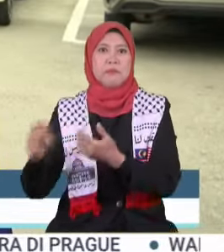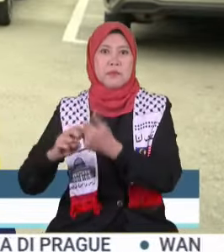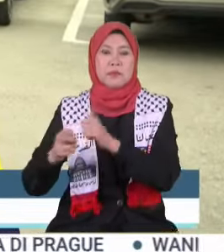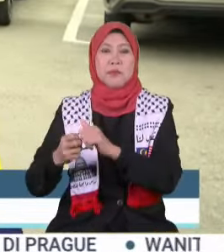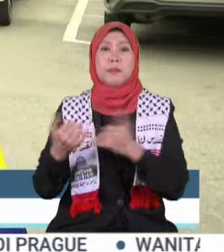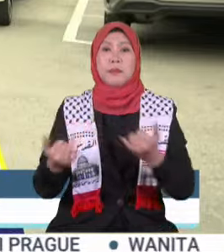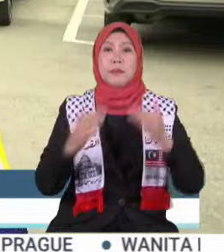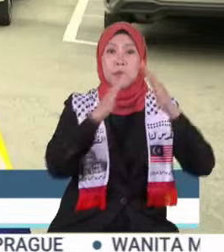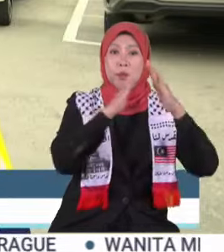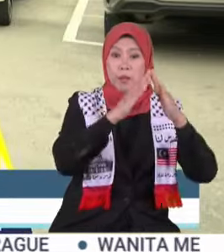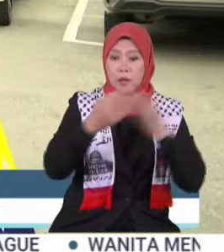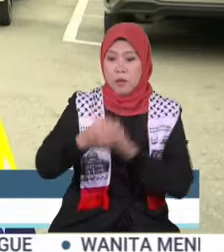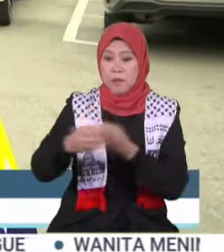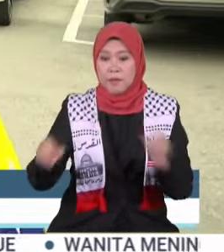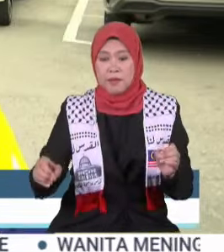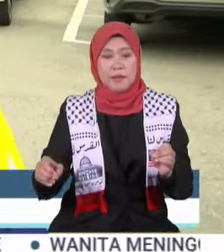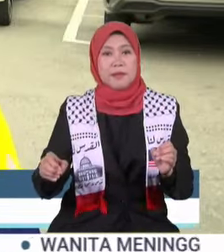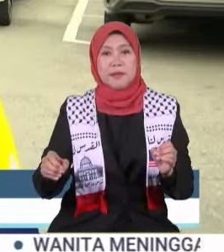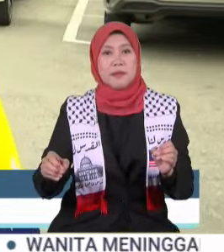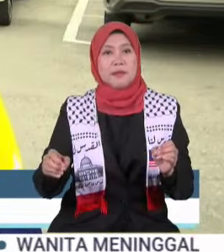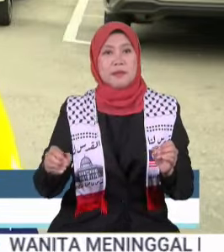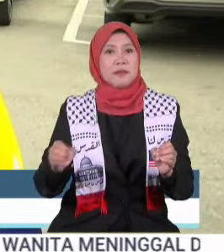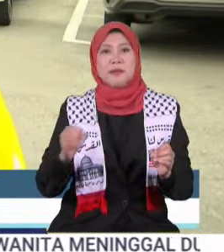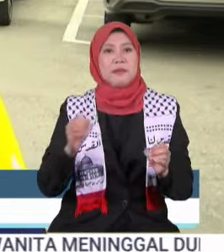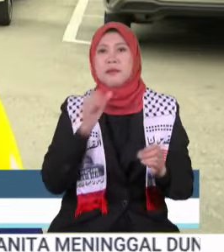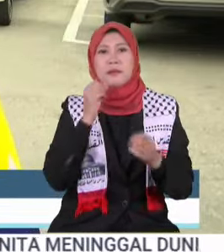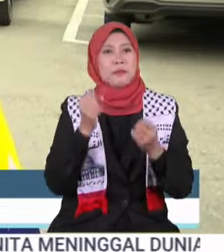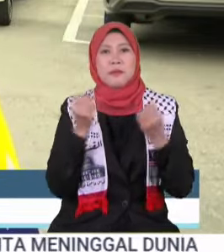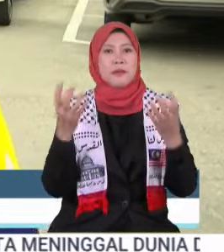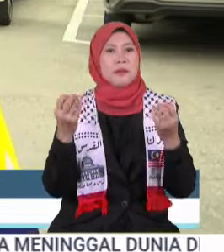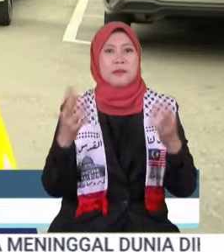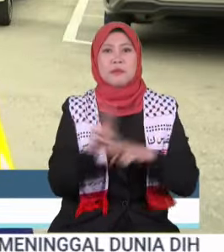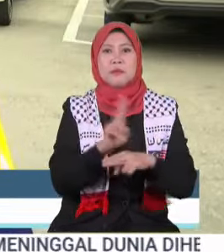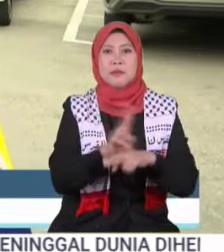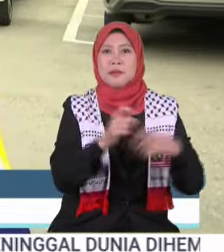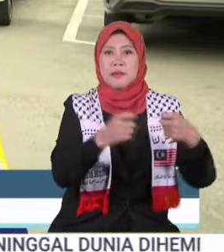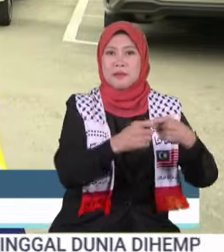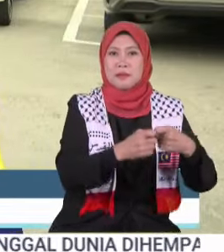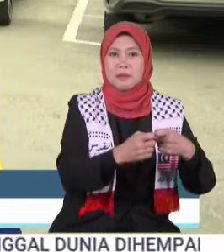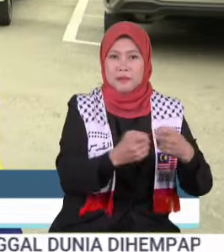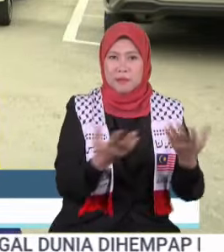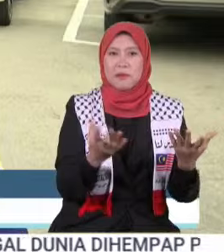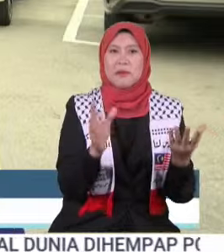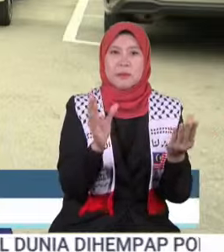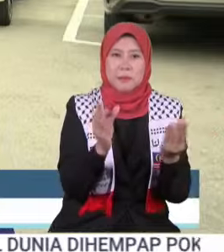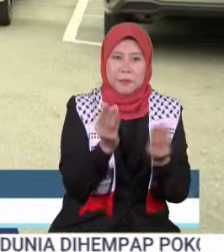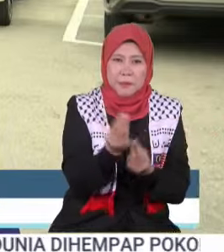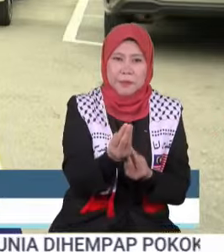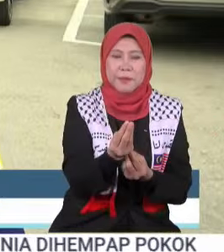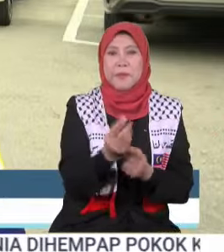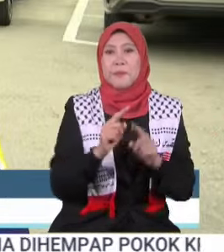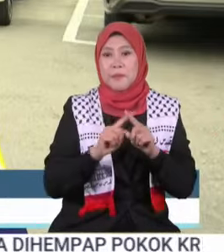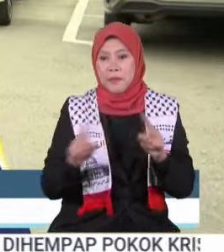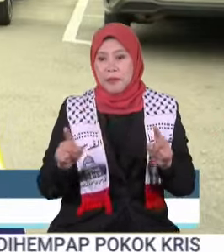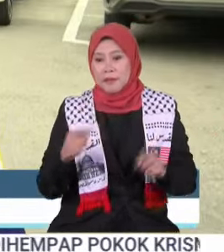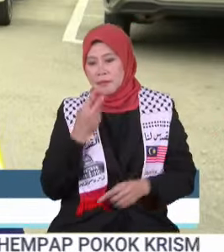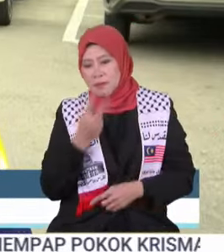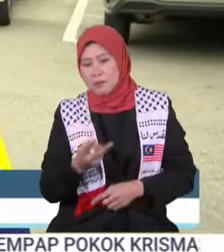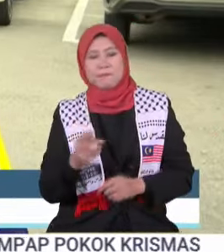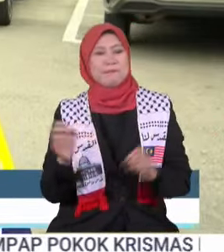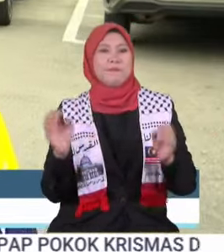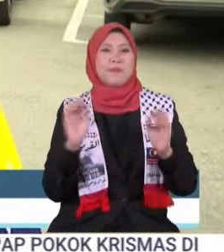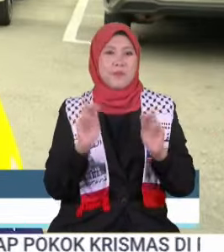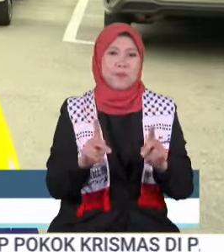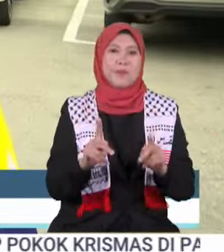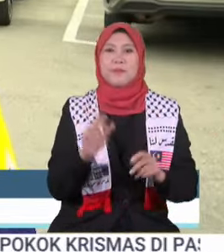dekat rumah dekat ofis pun kita tak tak guna banyak kan elektrik tu so bagi saya benda tu tak terjejas